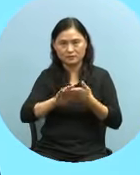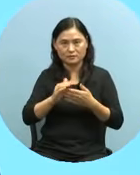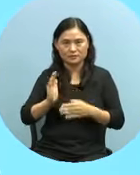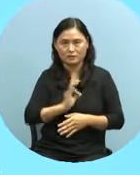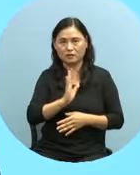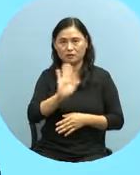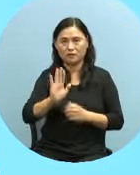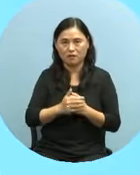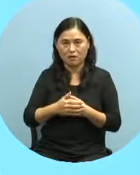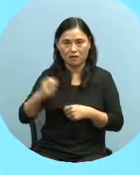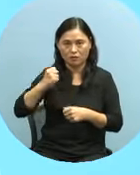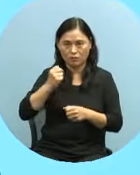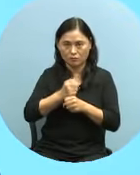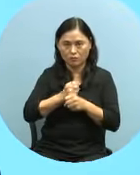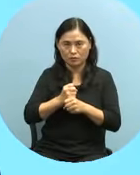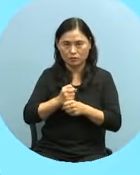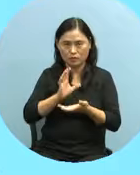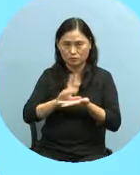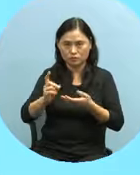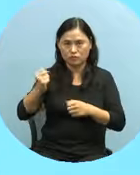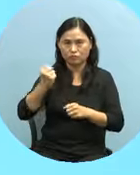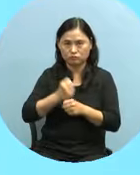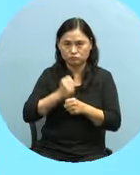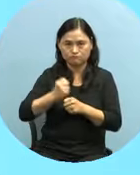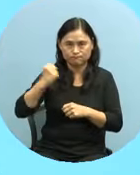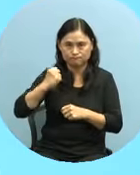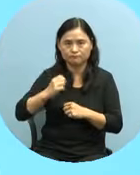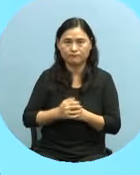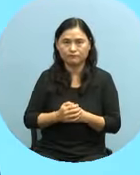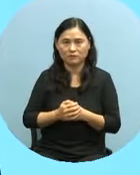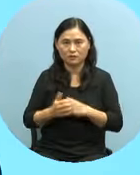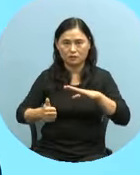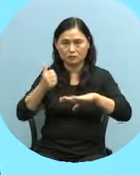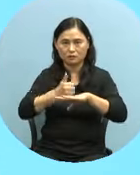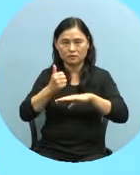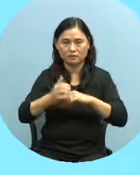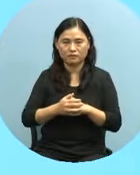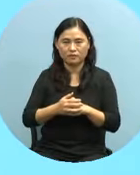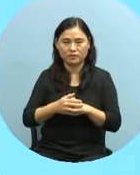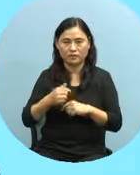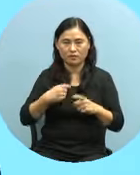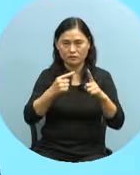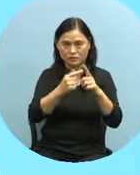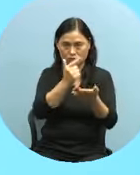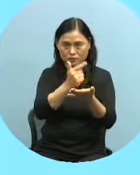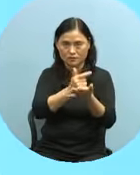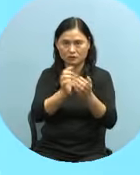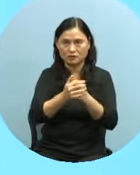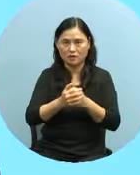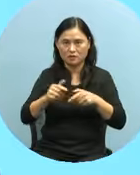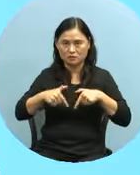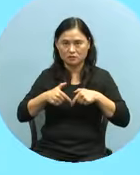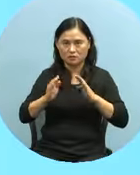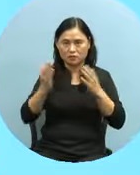中立，盡忠職守，專業勤奮。上任後，我會用以人為